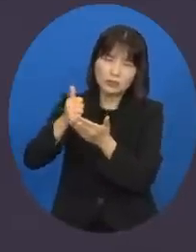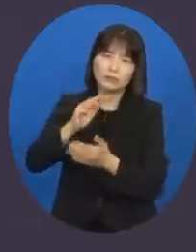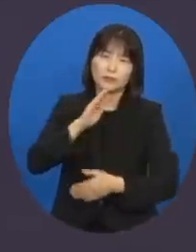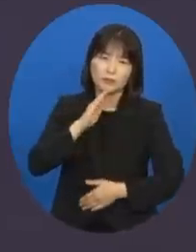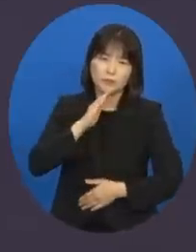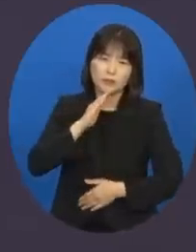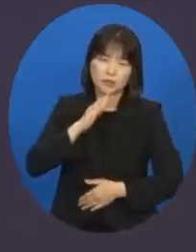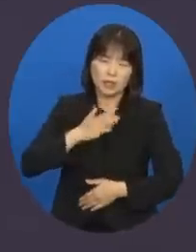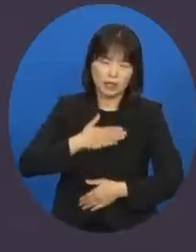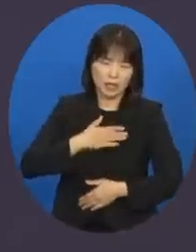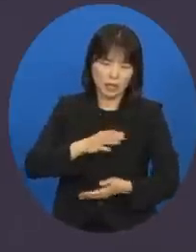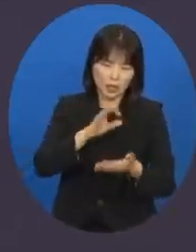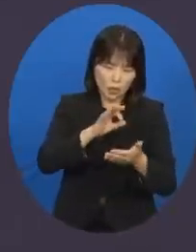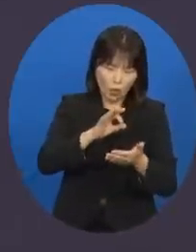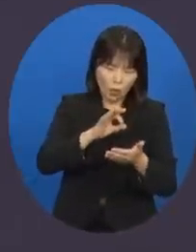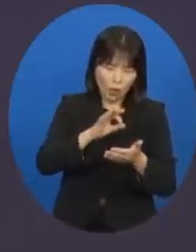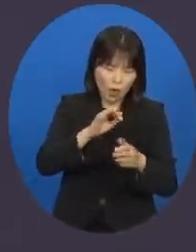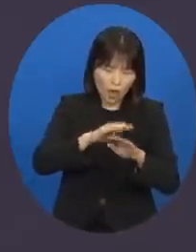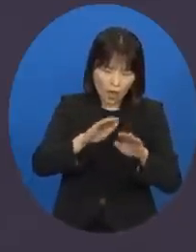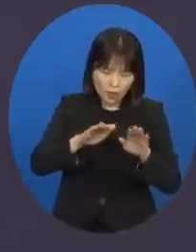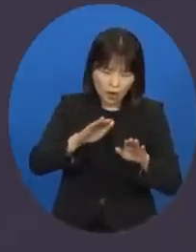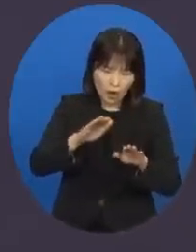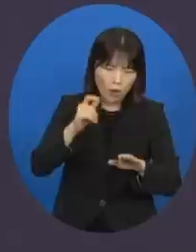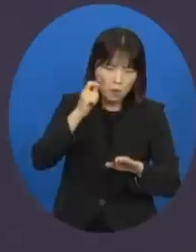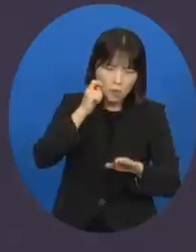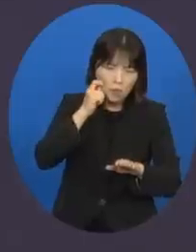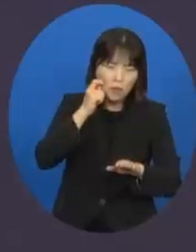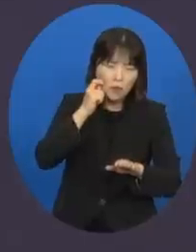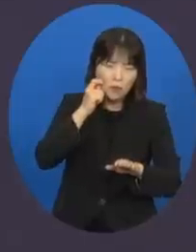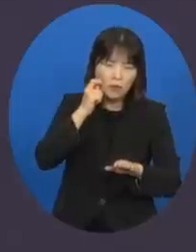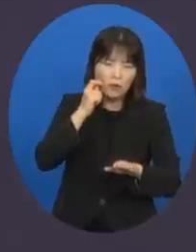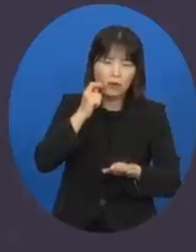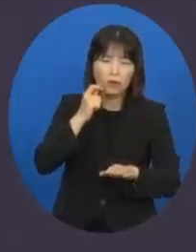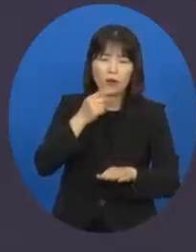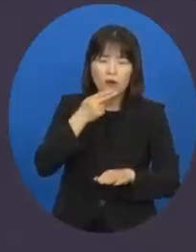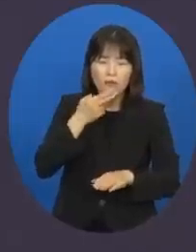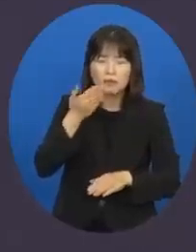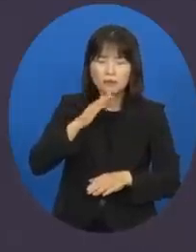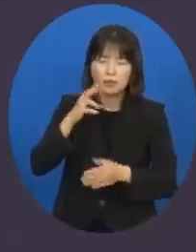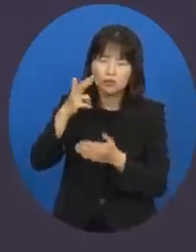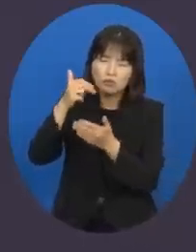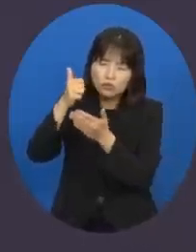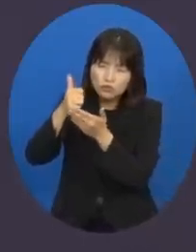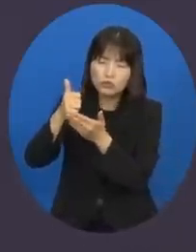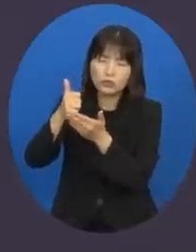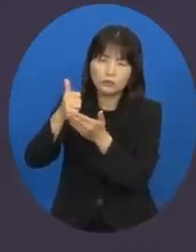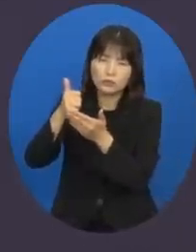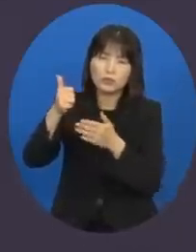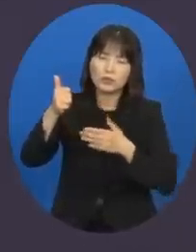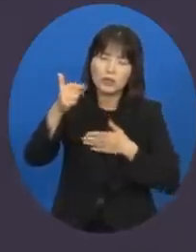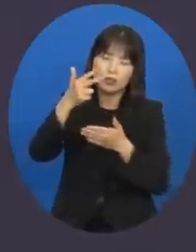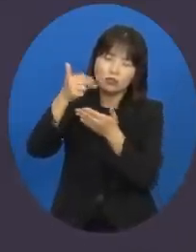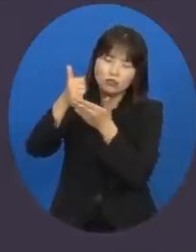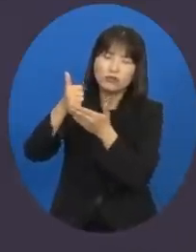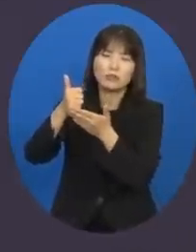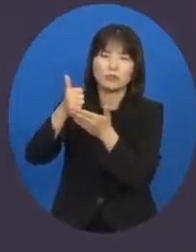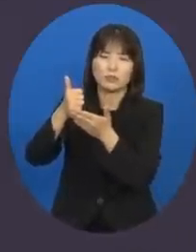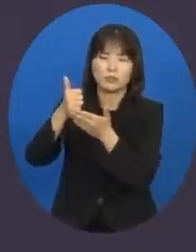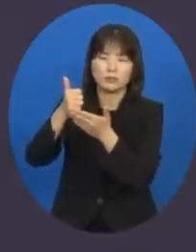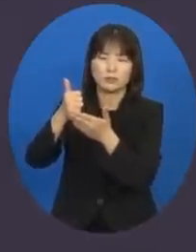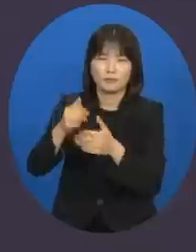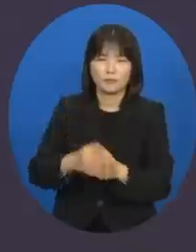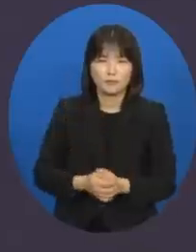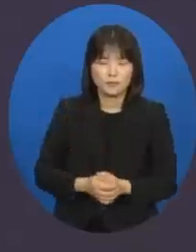재정 상황을 더 낫게 해주지 아니하실지라도 주님은 여전히 나의 주님이십니다. 주님이 설령 내 꿈꿔왔던 것들을